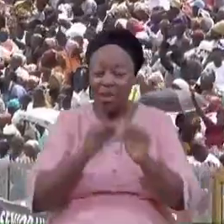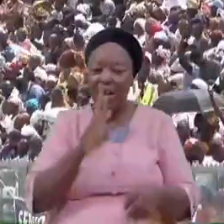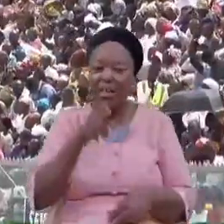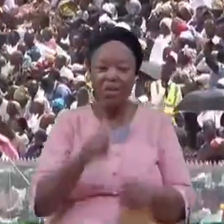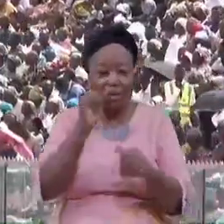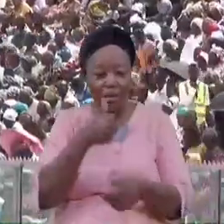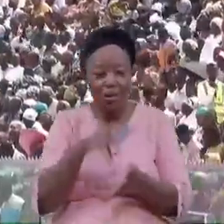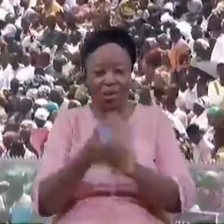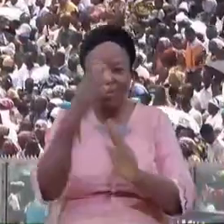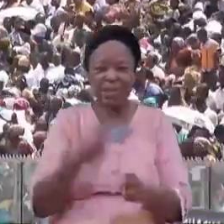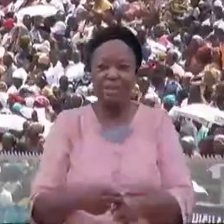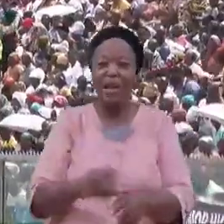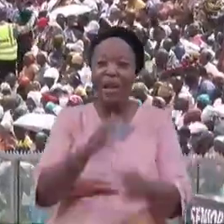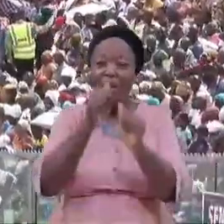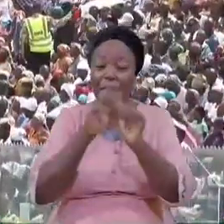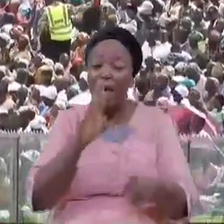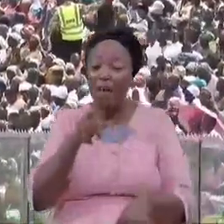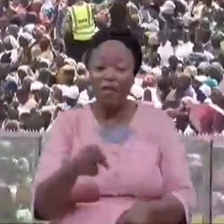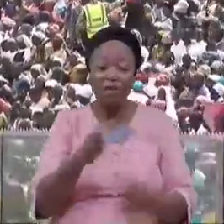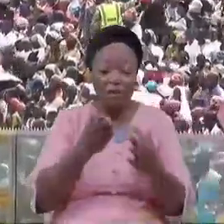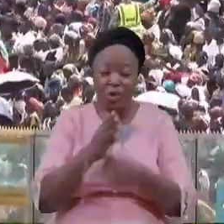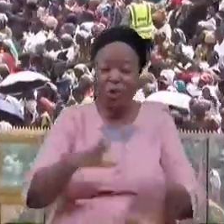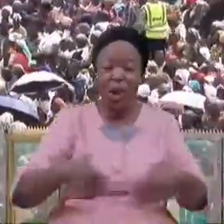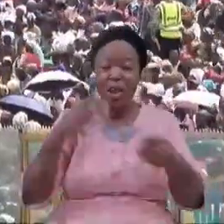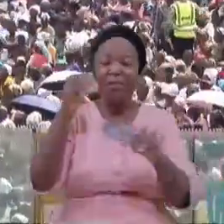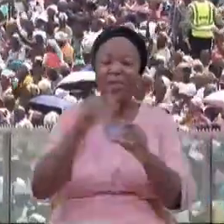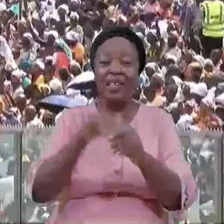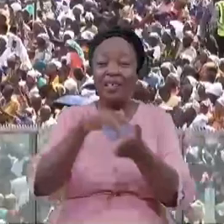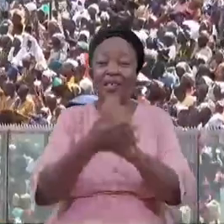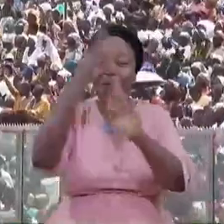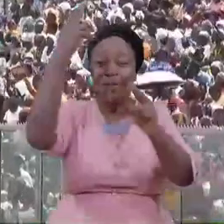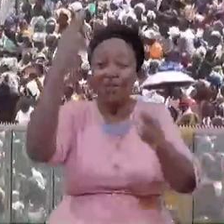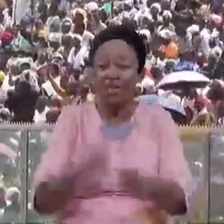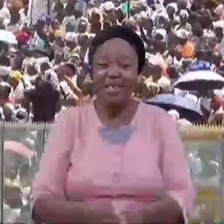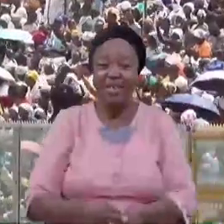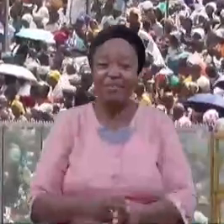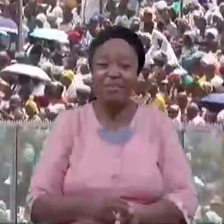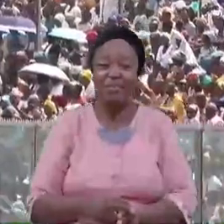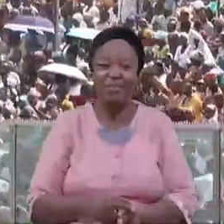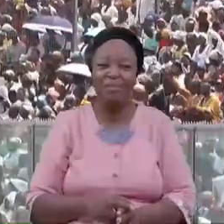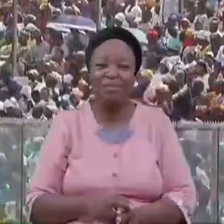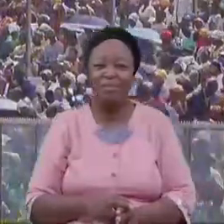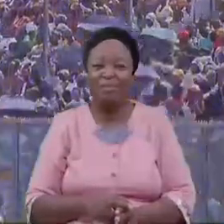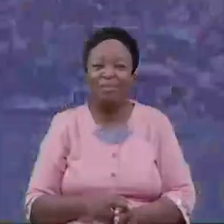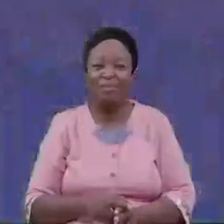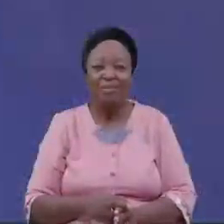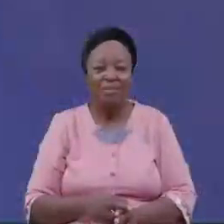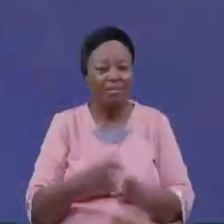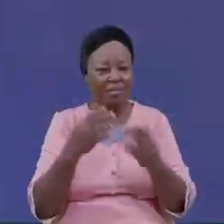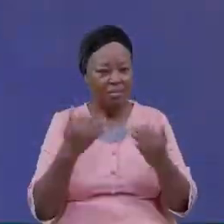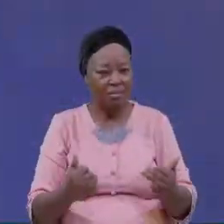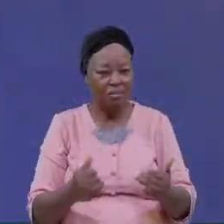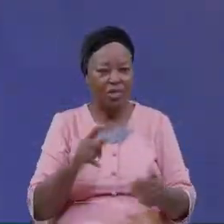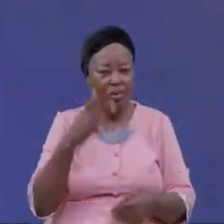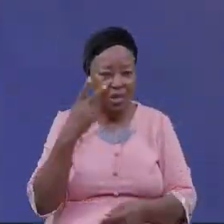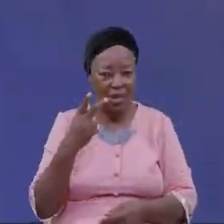are you through life et in tout au long Jesus' de la vie, name. Tu seras béni au nom de Jésus. Now, you see, for anything